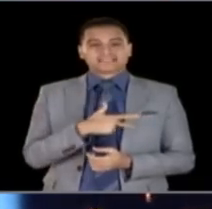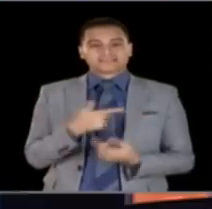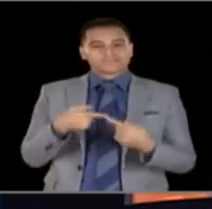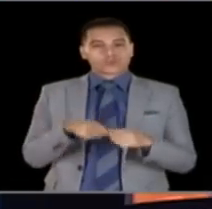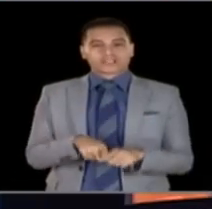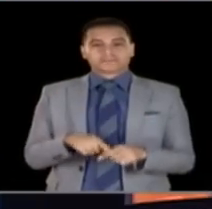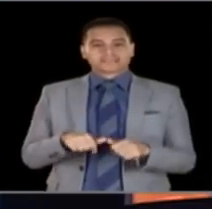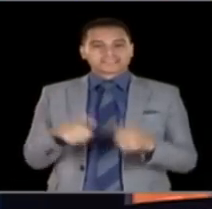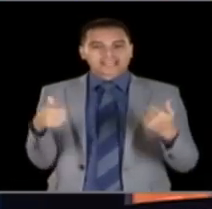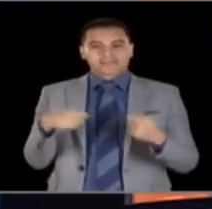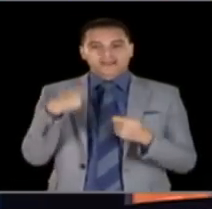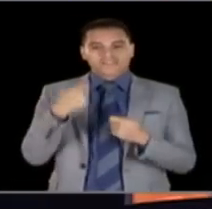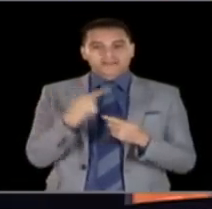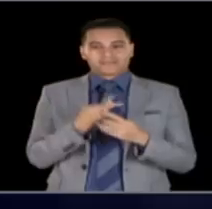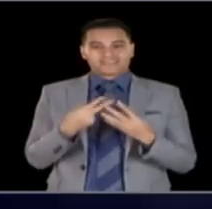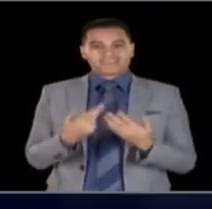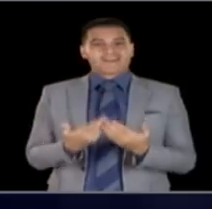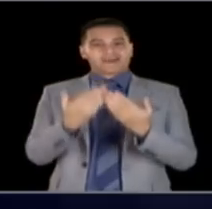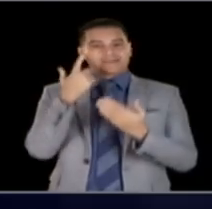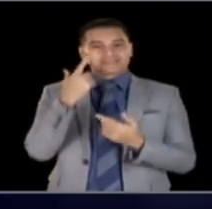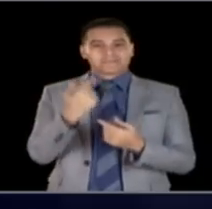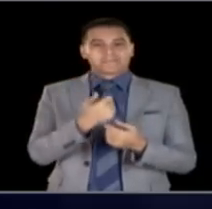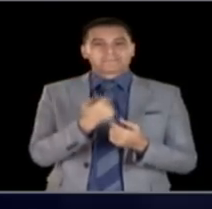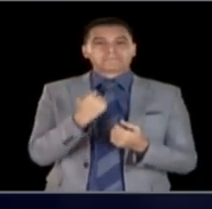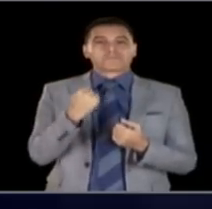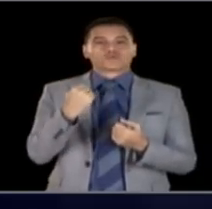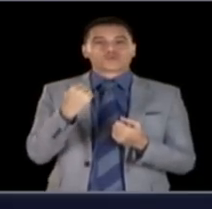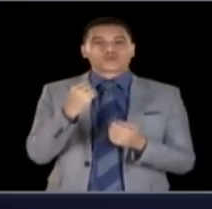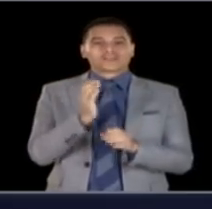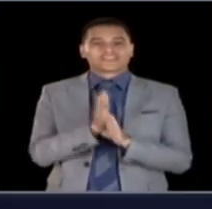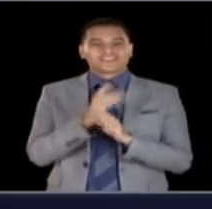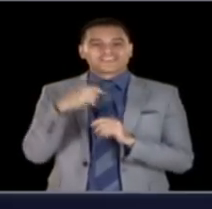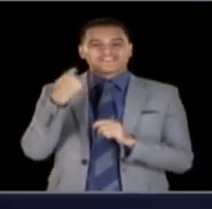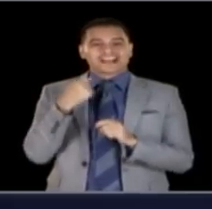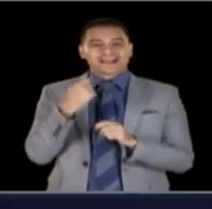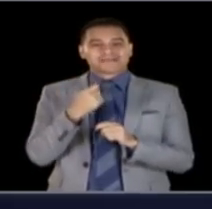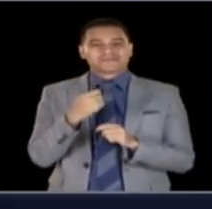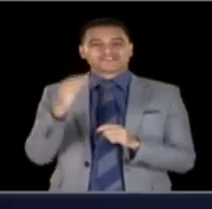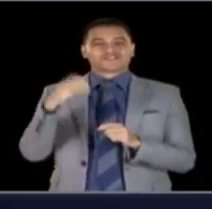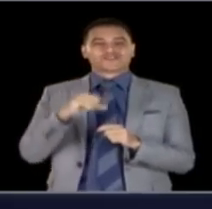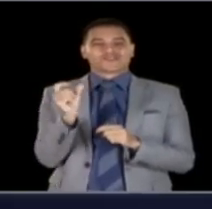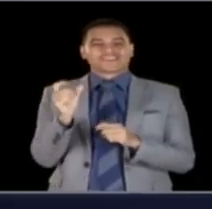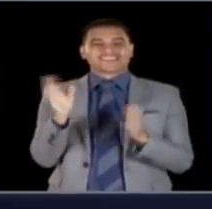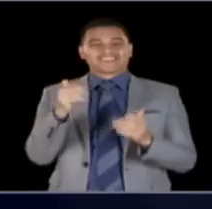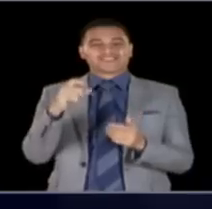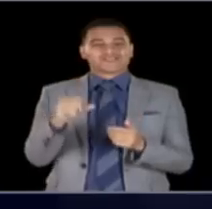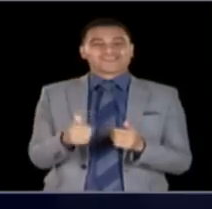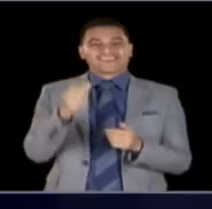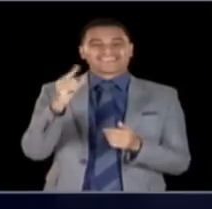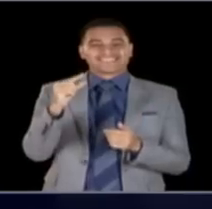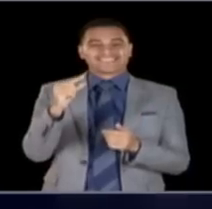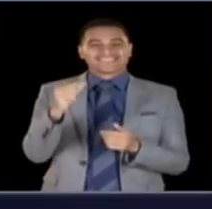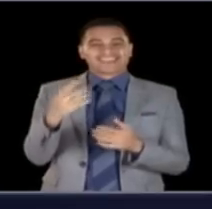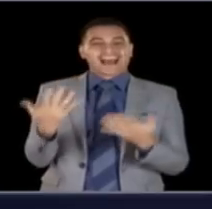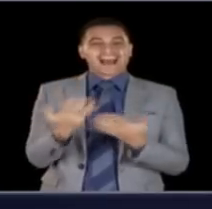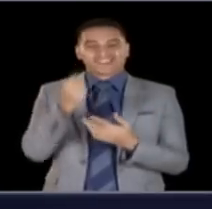سينمائي. يا رب يسمع من بقك ربنا. بطولة جون أدوارد، شايف؟ سينمائي اهو. يا رب يا رب يحصل. املي حد يشوفني،